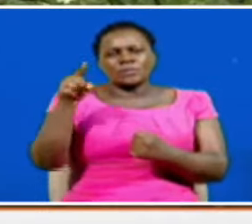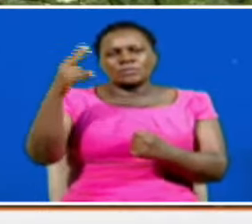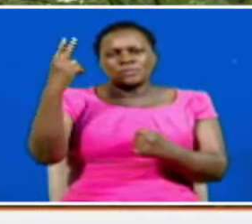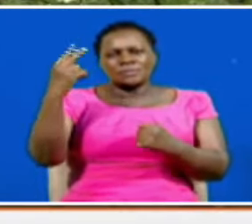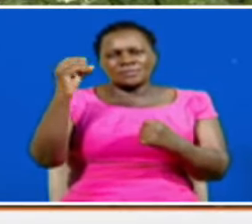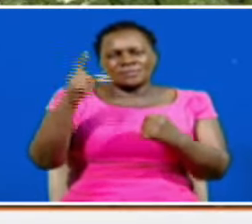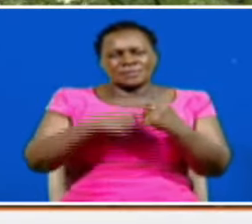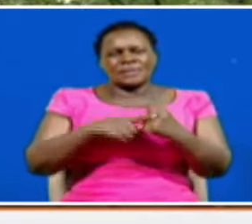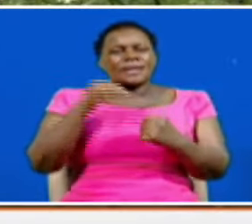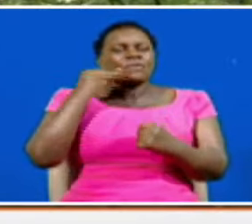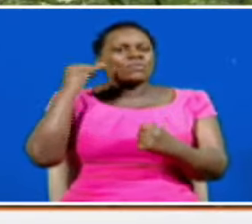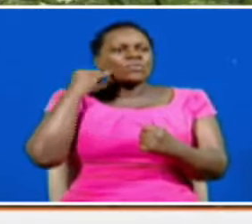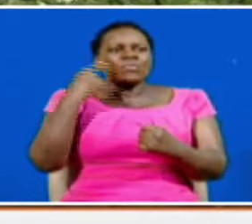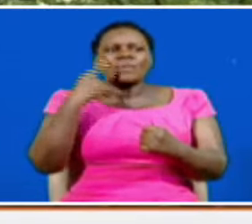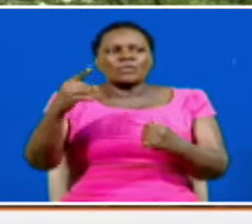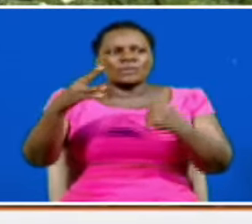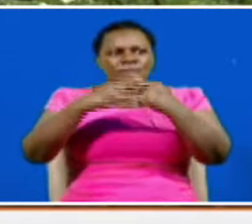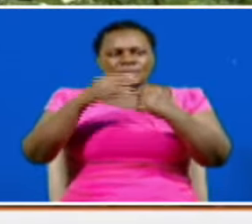192.90 Nakuru,